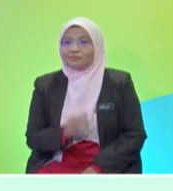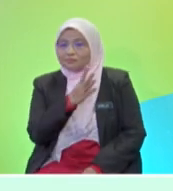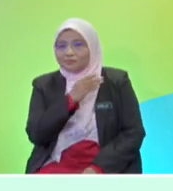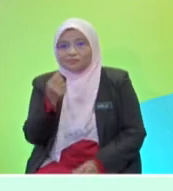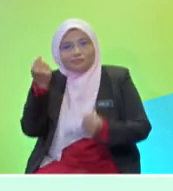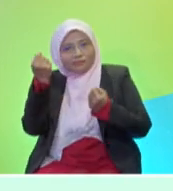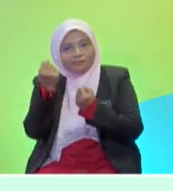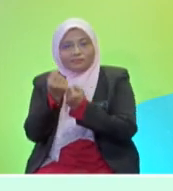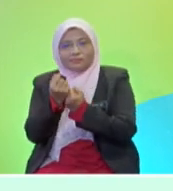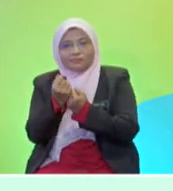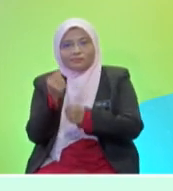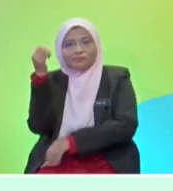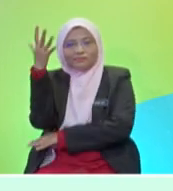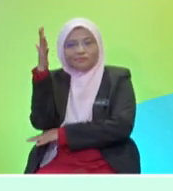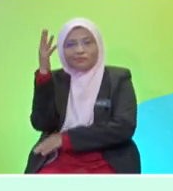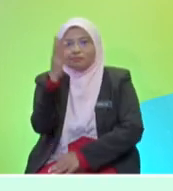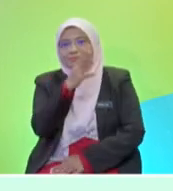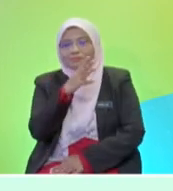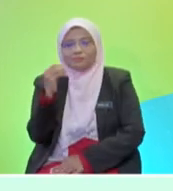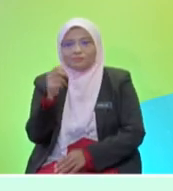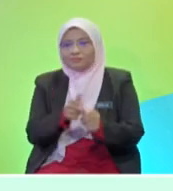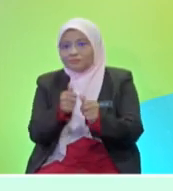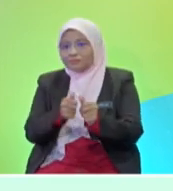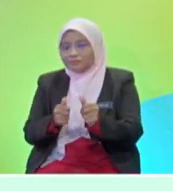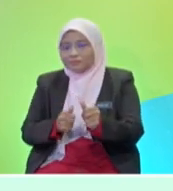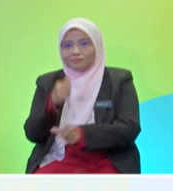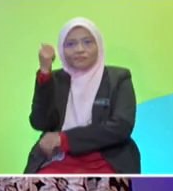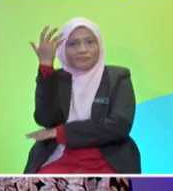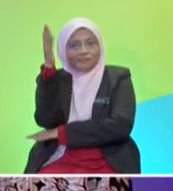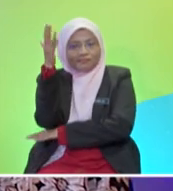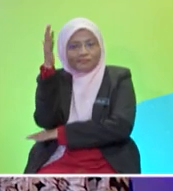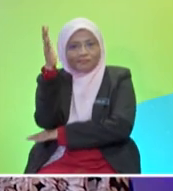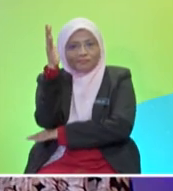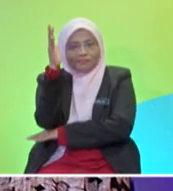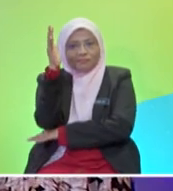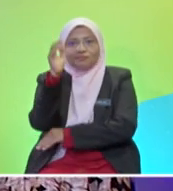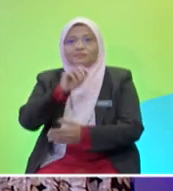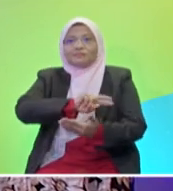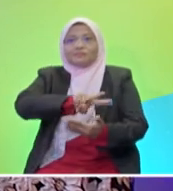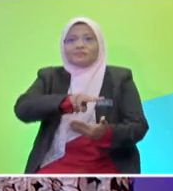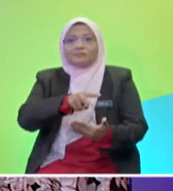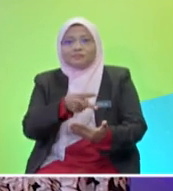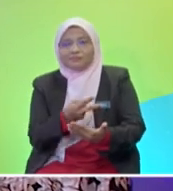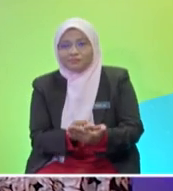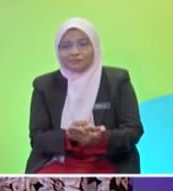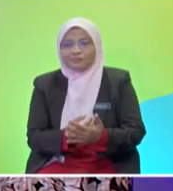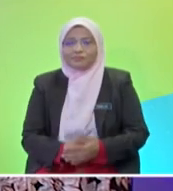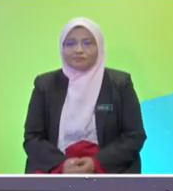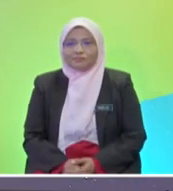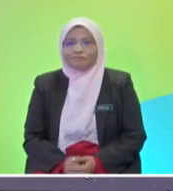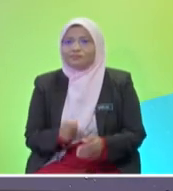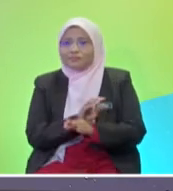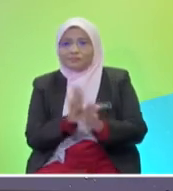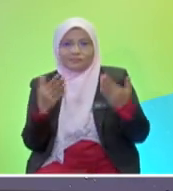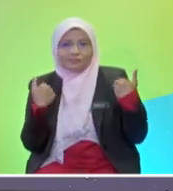dan dapat mengelakkan pokok daripada tumbang. Cuba Mira bayangkan kalau kita tak ada akar, apa jadi pokok tu? Kalau